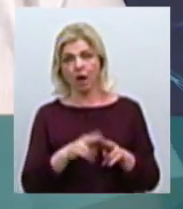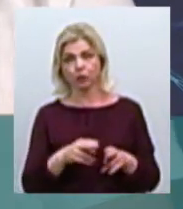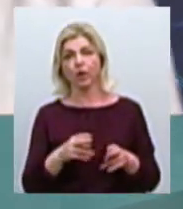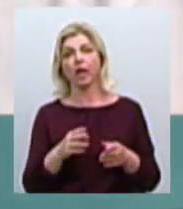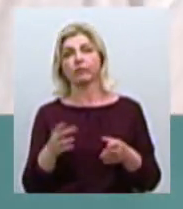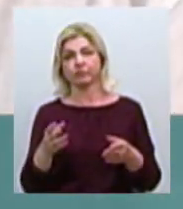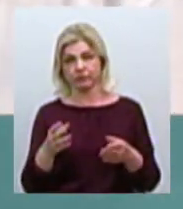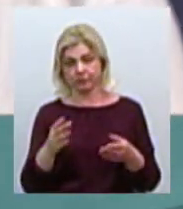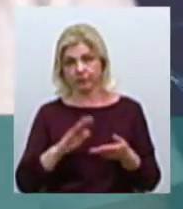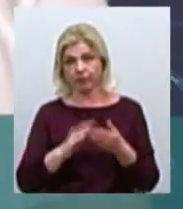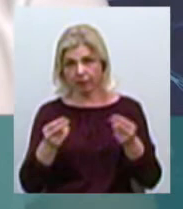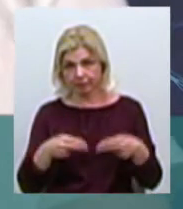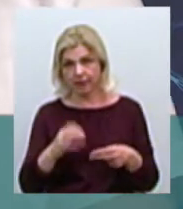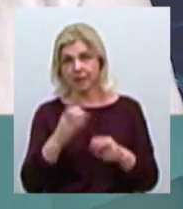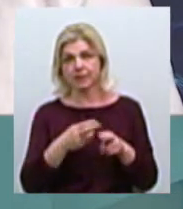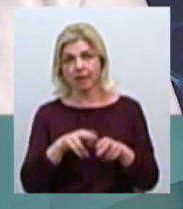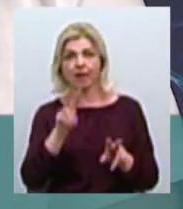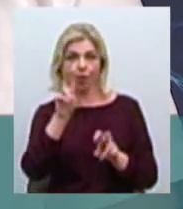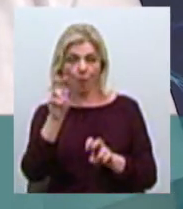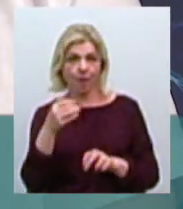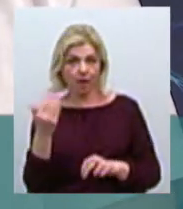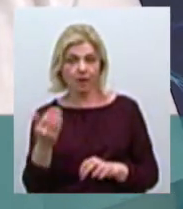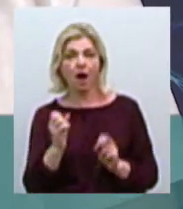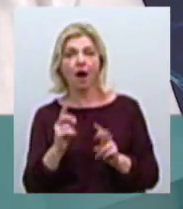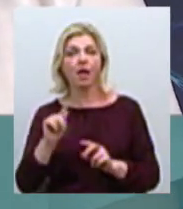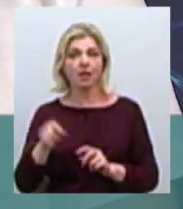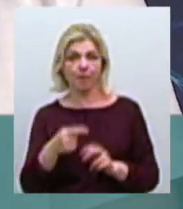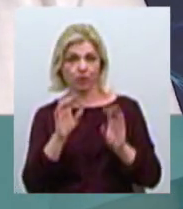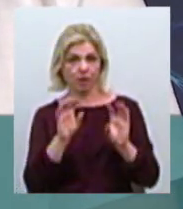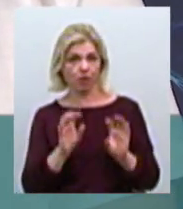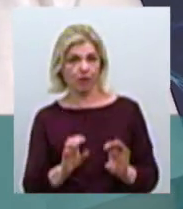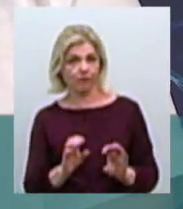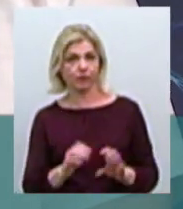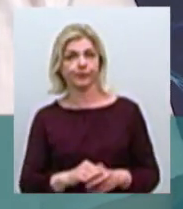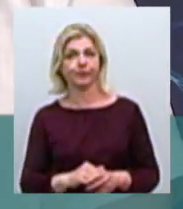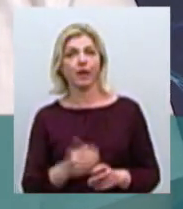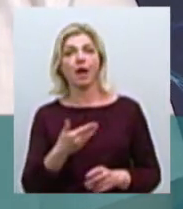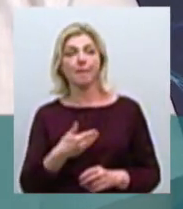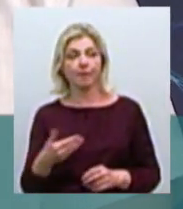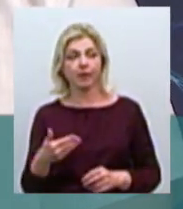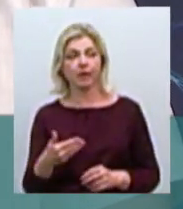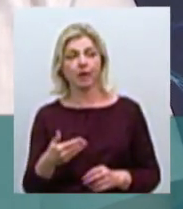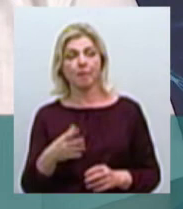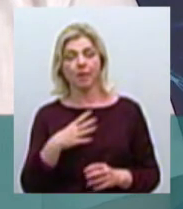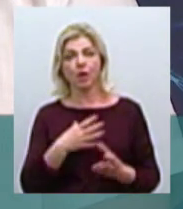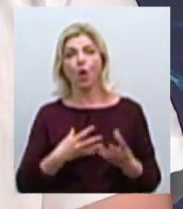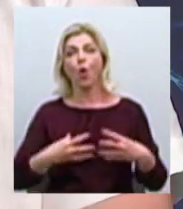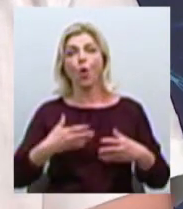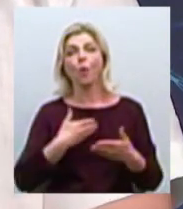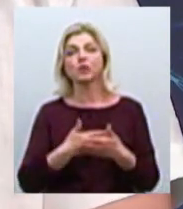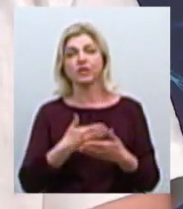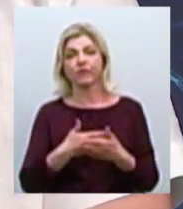компанией, так как этого требует законодательство. Мы проводили общественные слушания, в результате